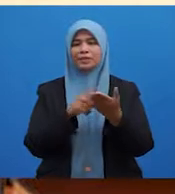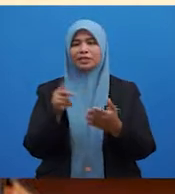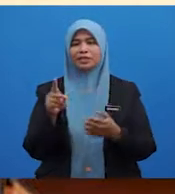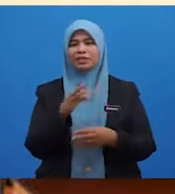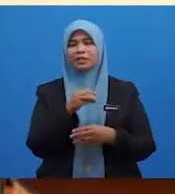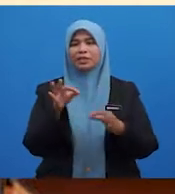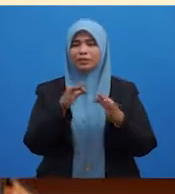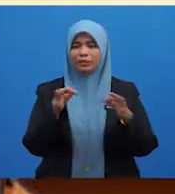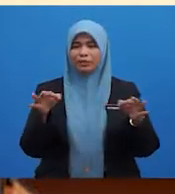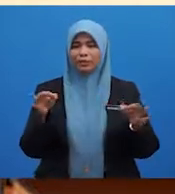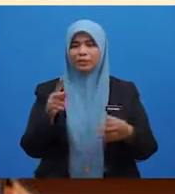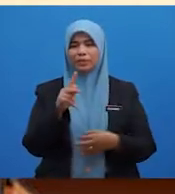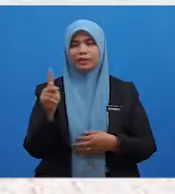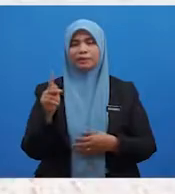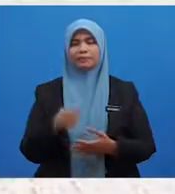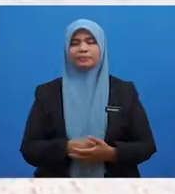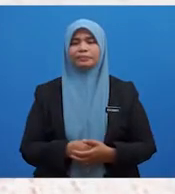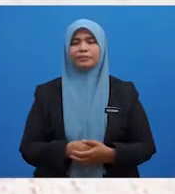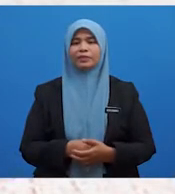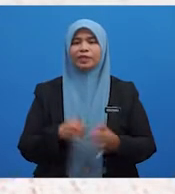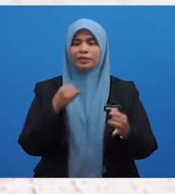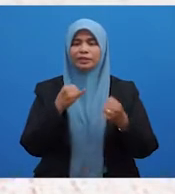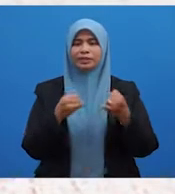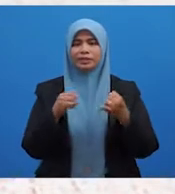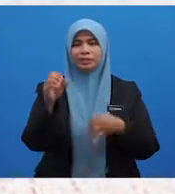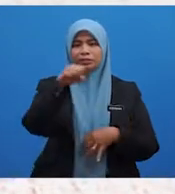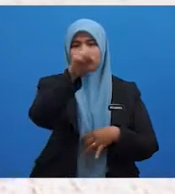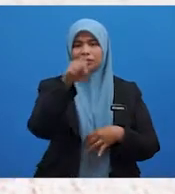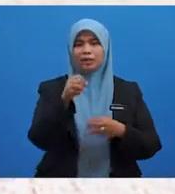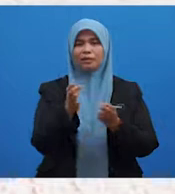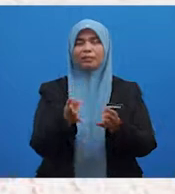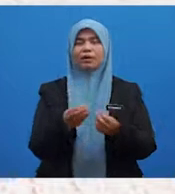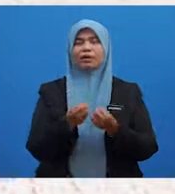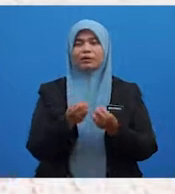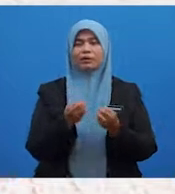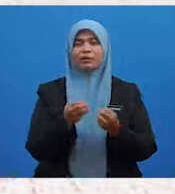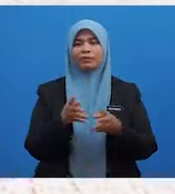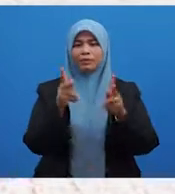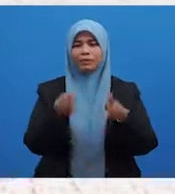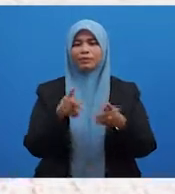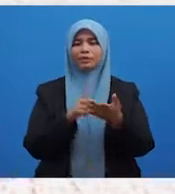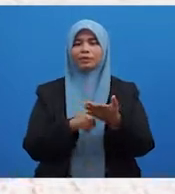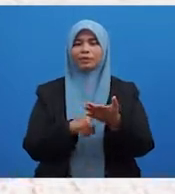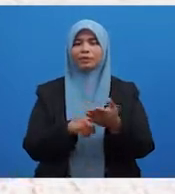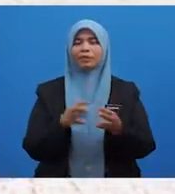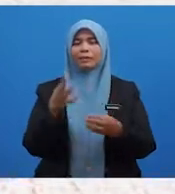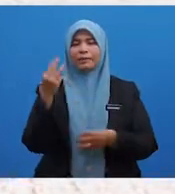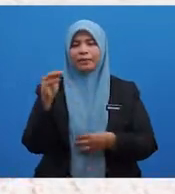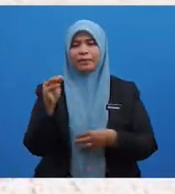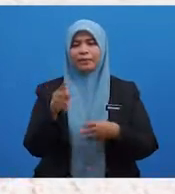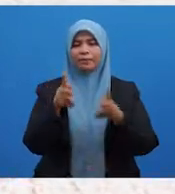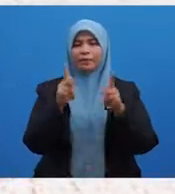dan huraikan. Jika soalan meminta pelajar berbincang,